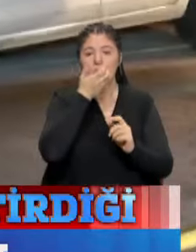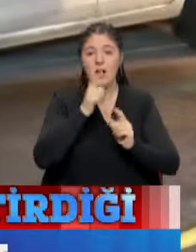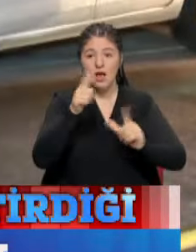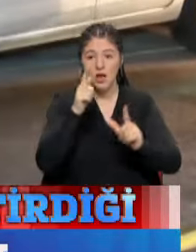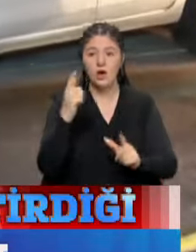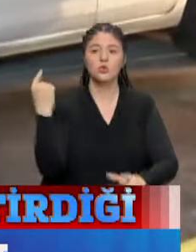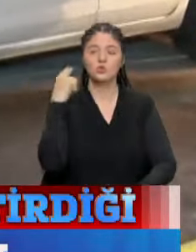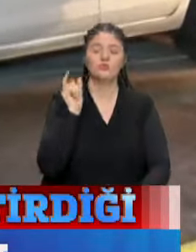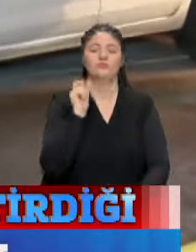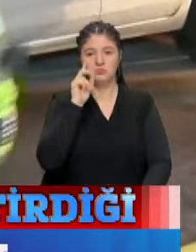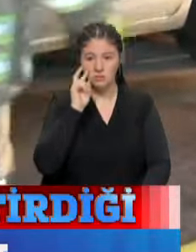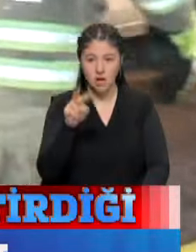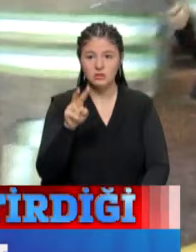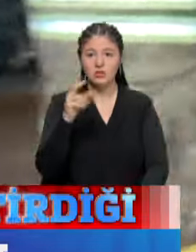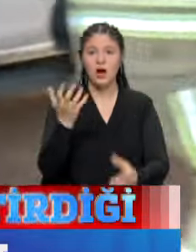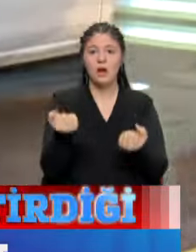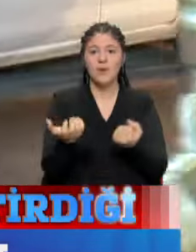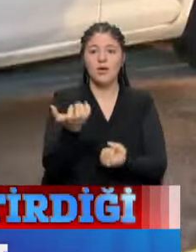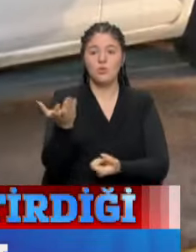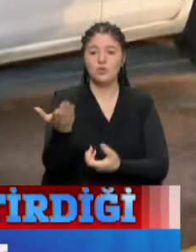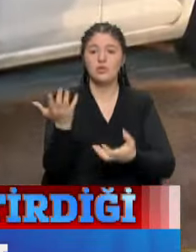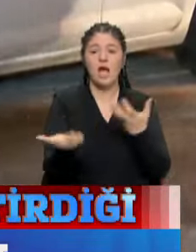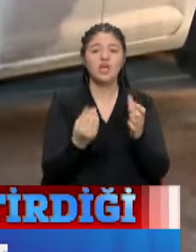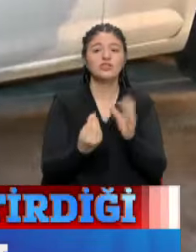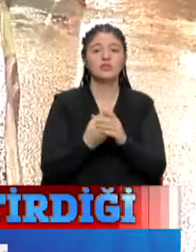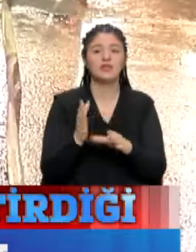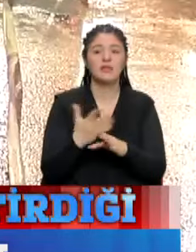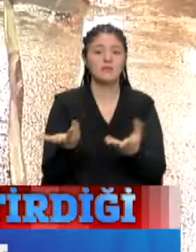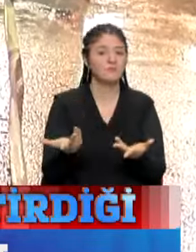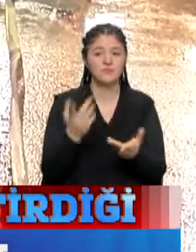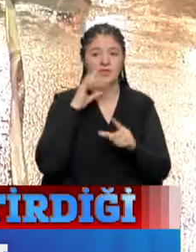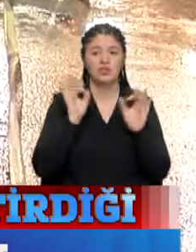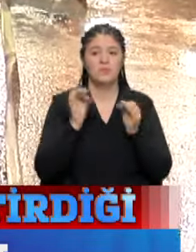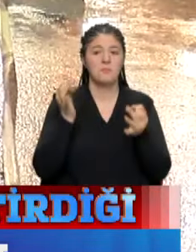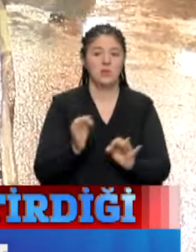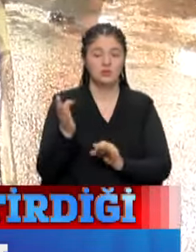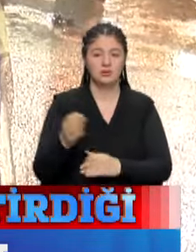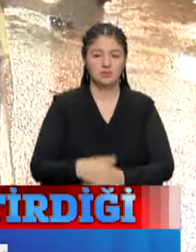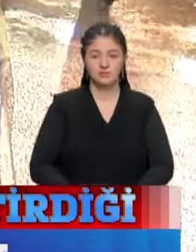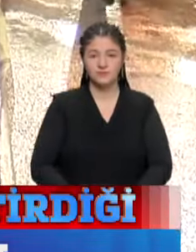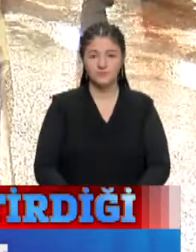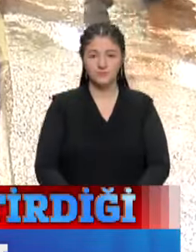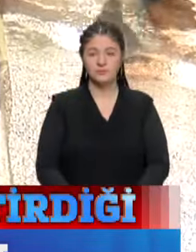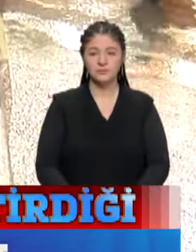aracı yanıyordu. Yangının çıkış sebebine dair inceleme başlatıldı.